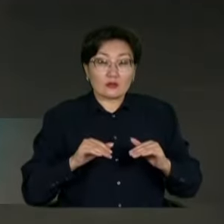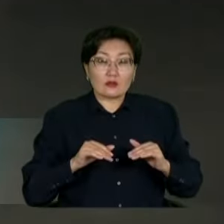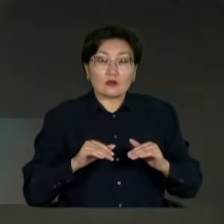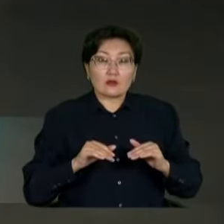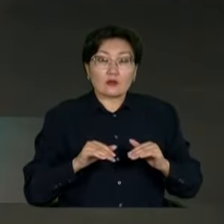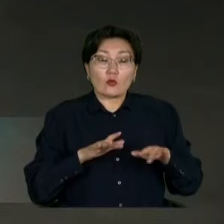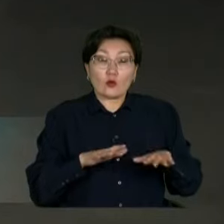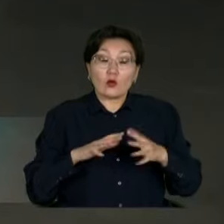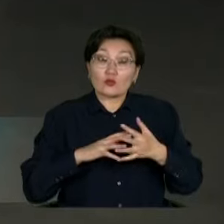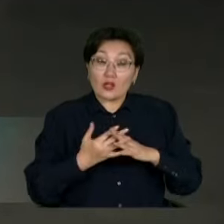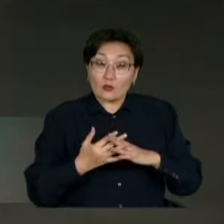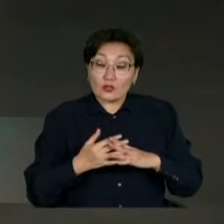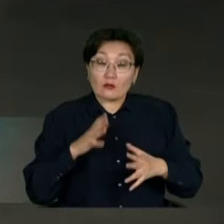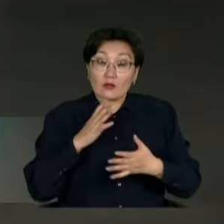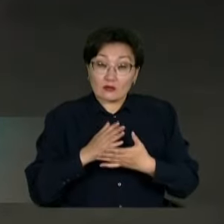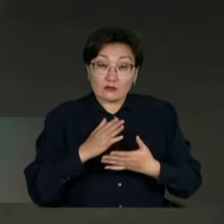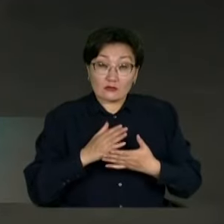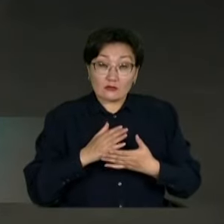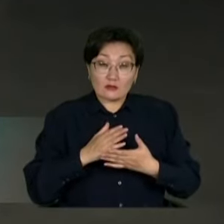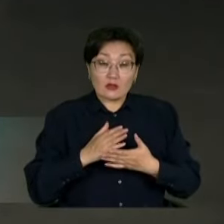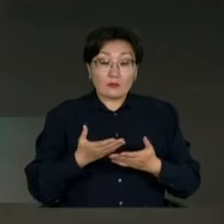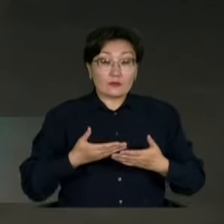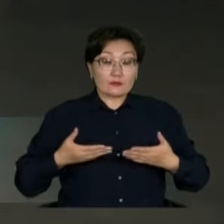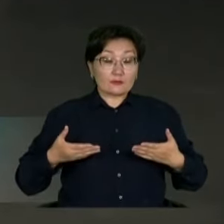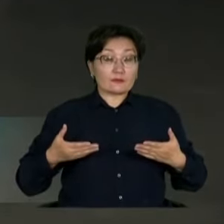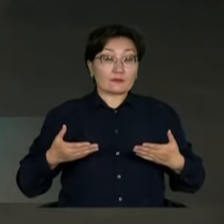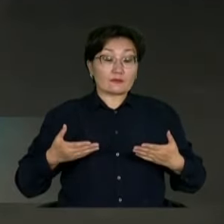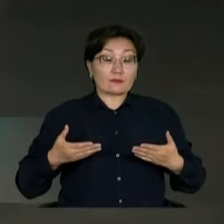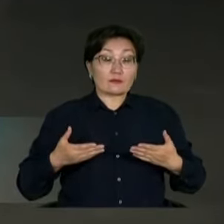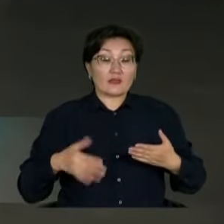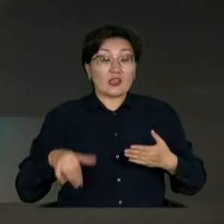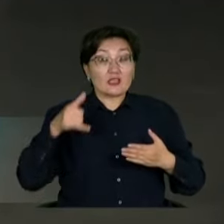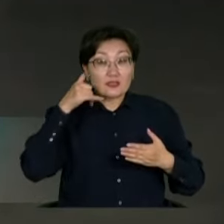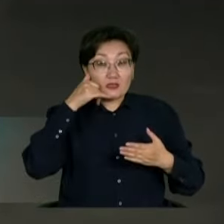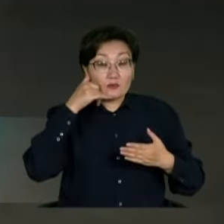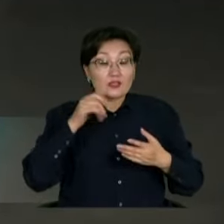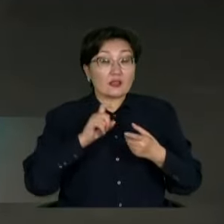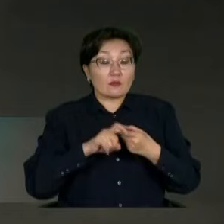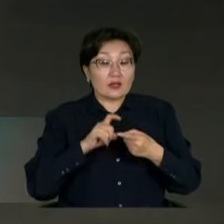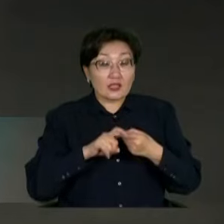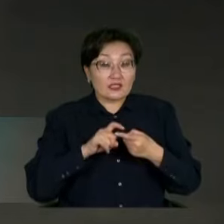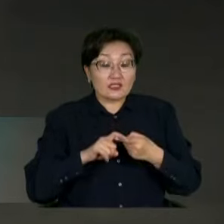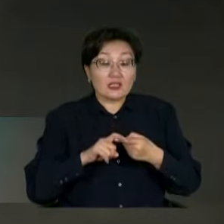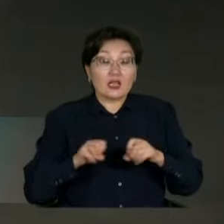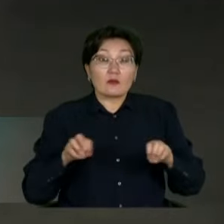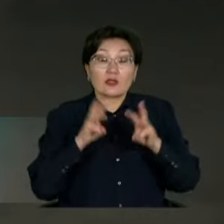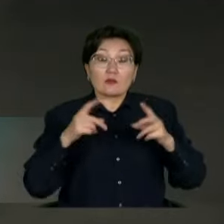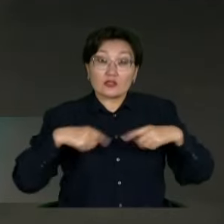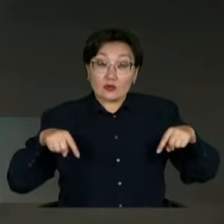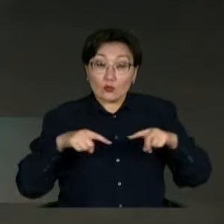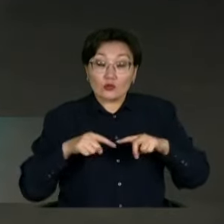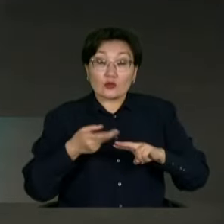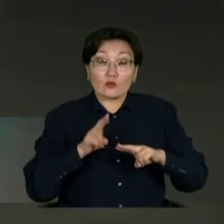орындар жерлер бар. Бірақ біз мобильдік операторлармен бірге осы